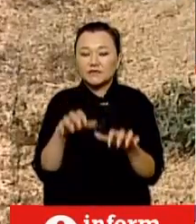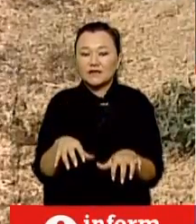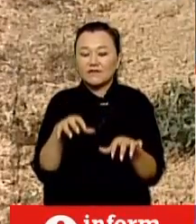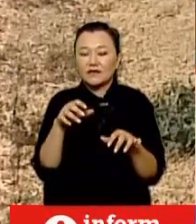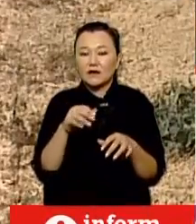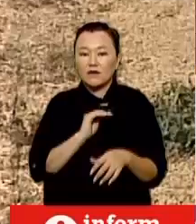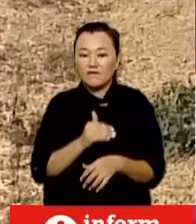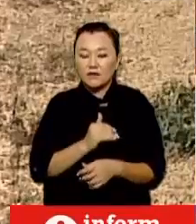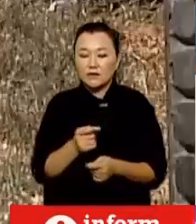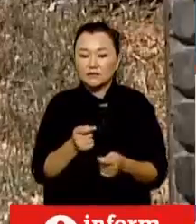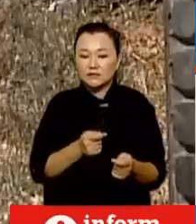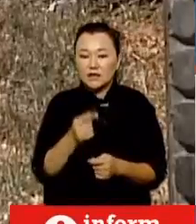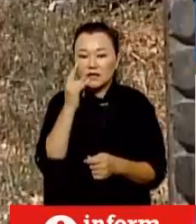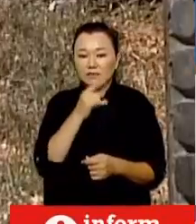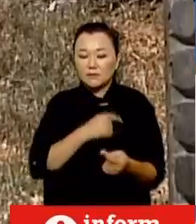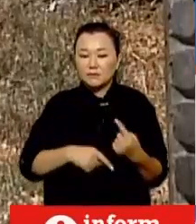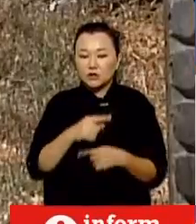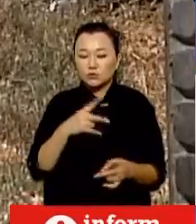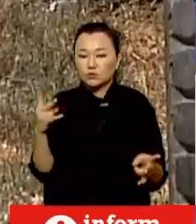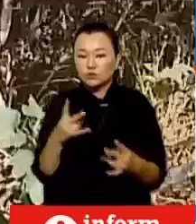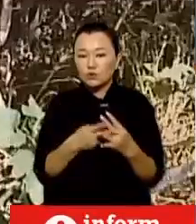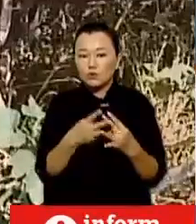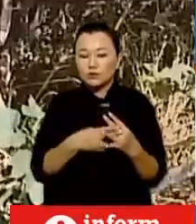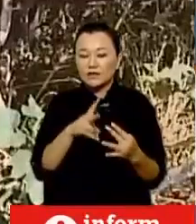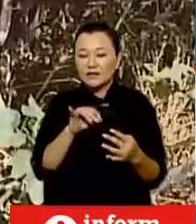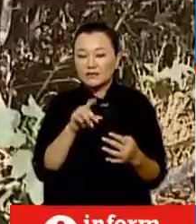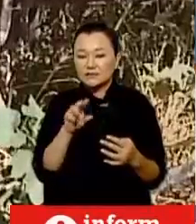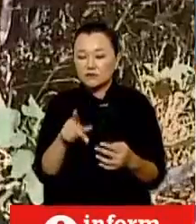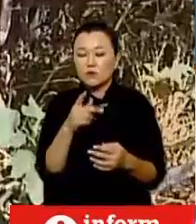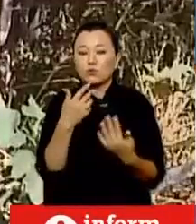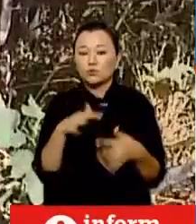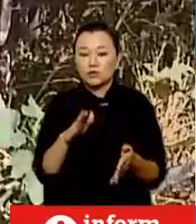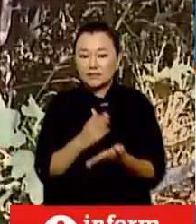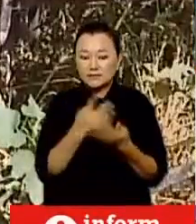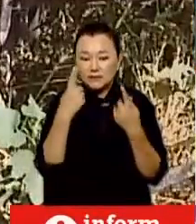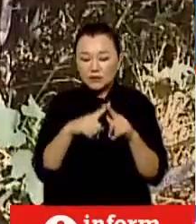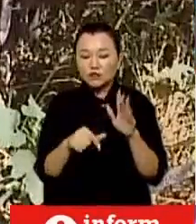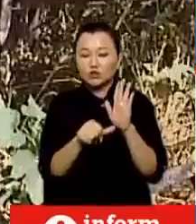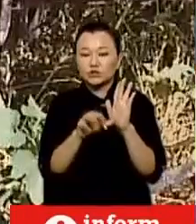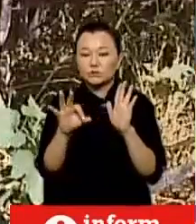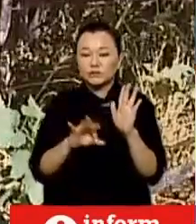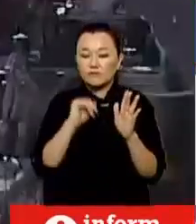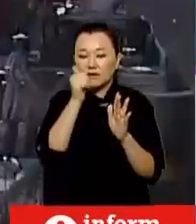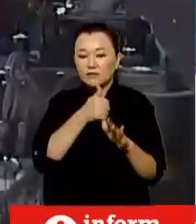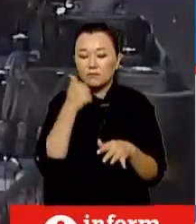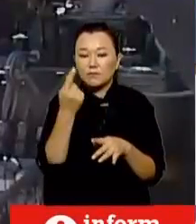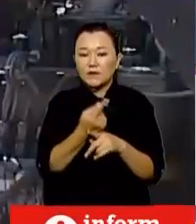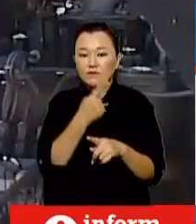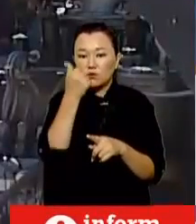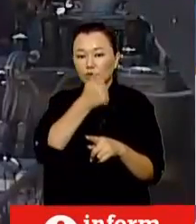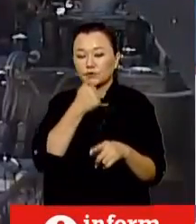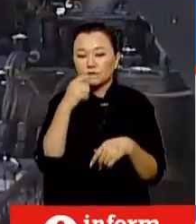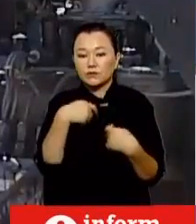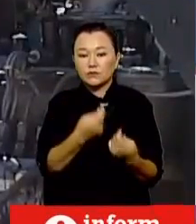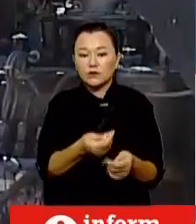ассоциации фермеров, казахстанским предпринимателям нужен льготный лизинг. И он есть. Технику дают под 6% годовых. Первый год заемщикам